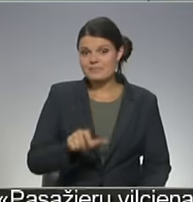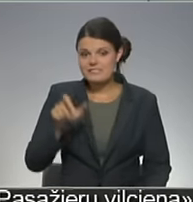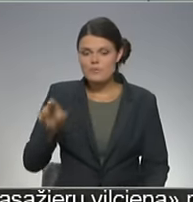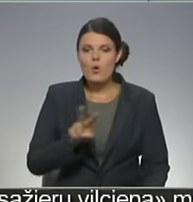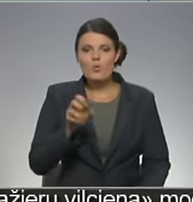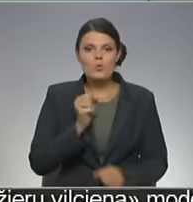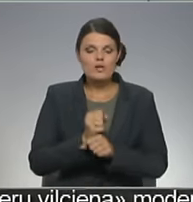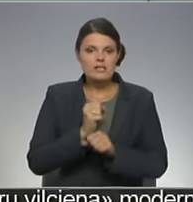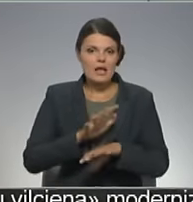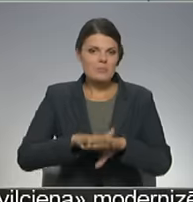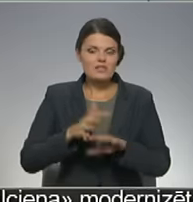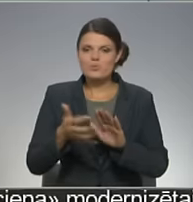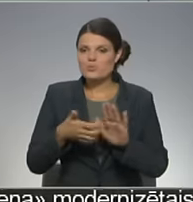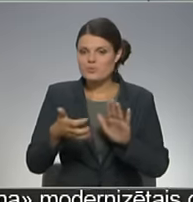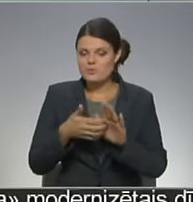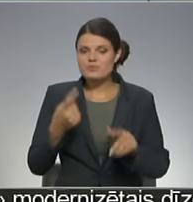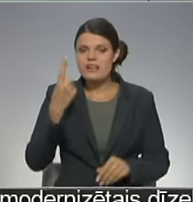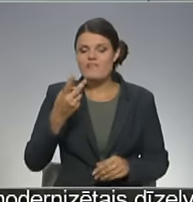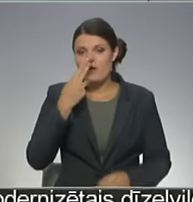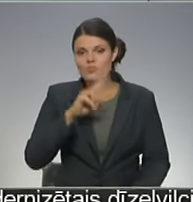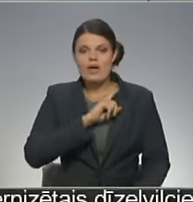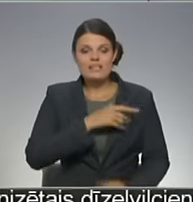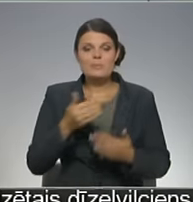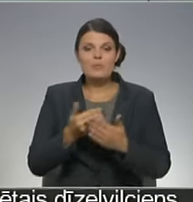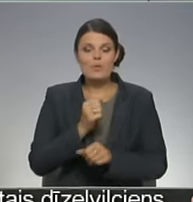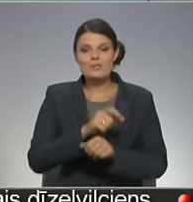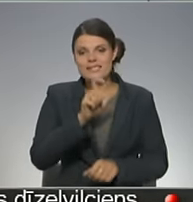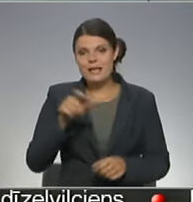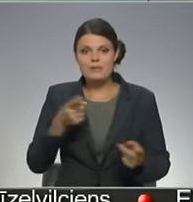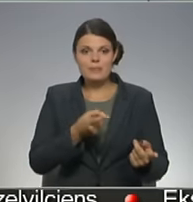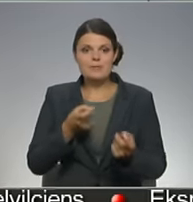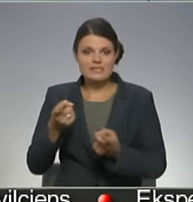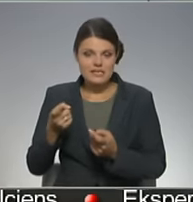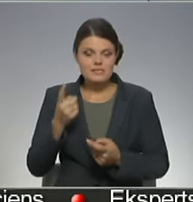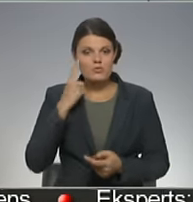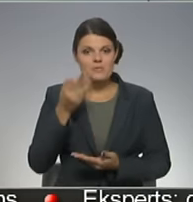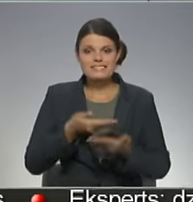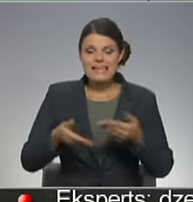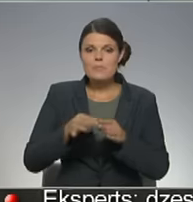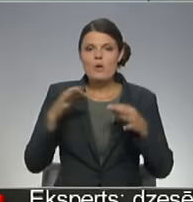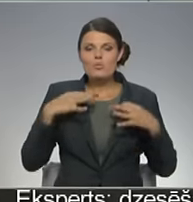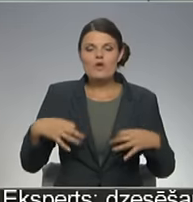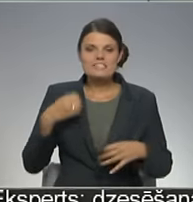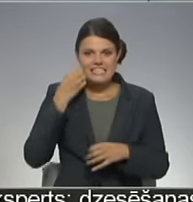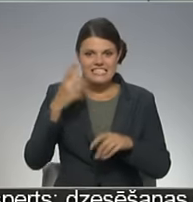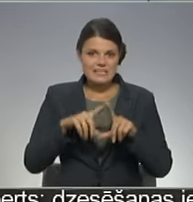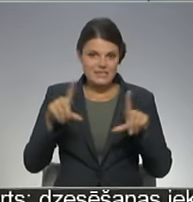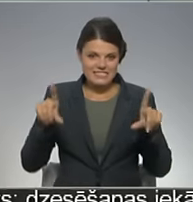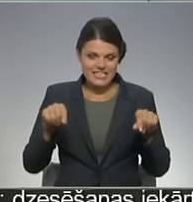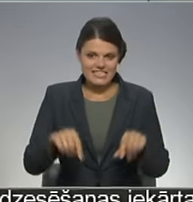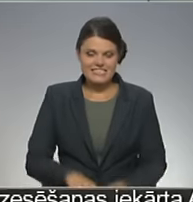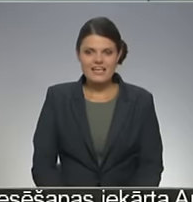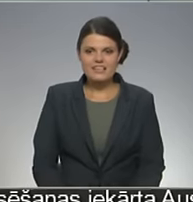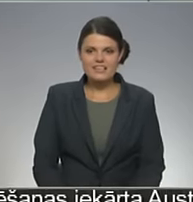kuru darba tirgū trūkst. Kā vienu no iespējām jaunu darbinieku piesaistē, uzņēmums saredz sadarbību ar profesionālās izglītības iestādēm.